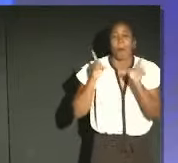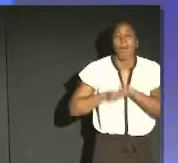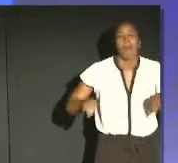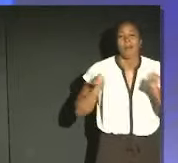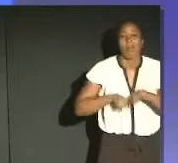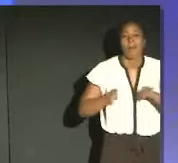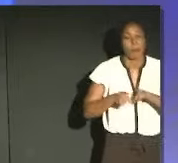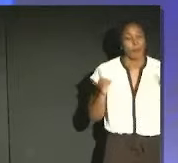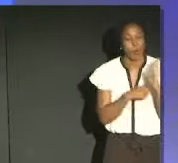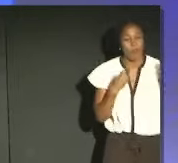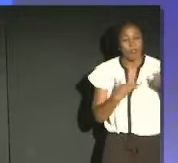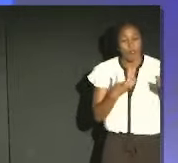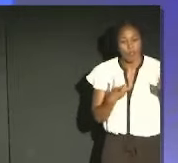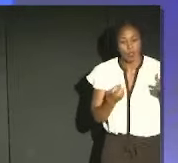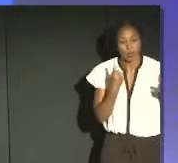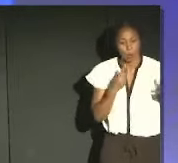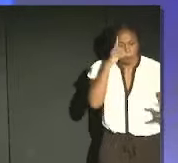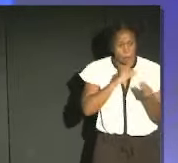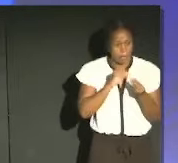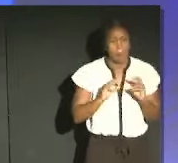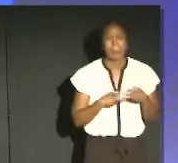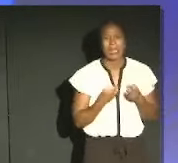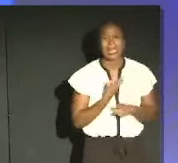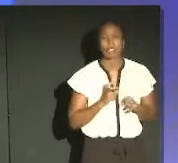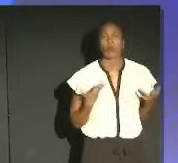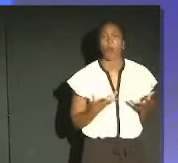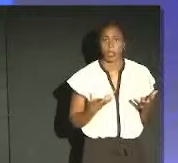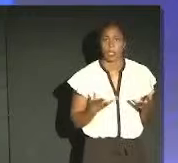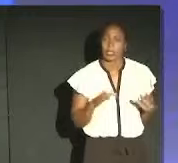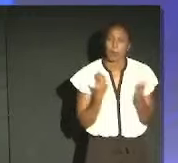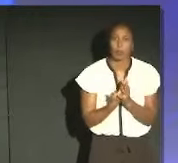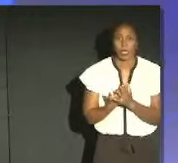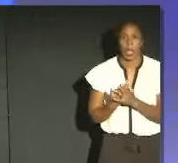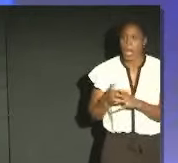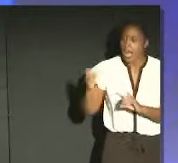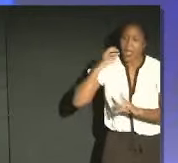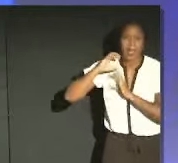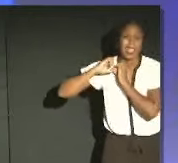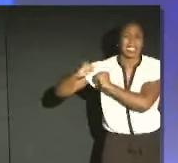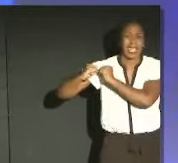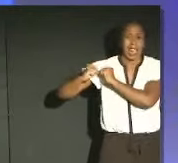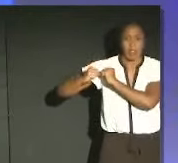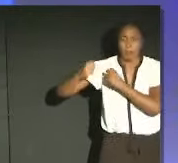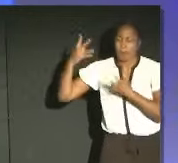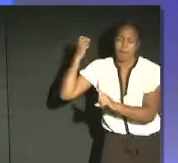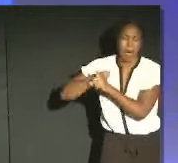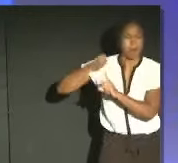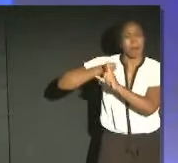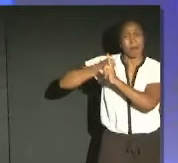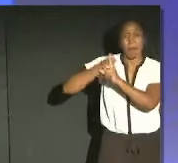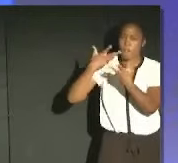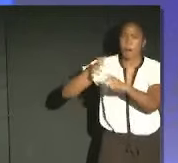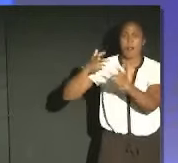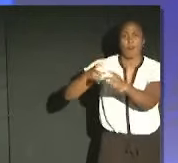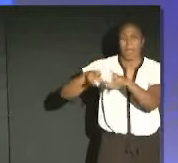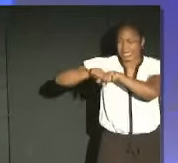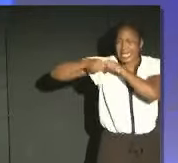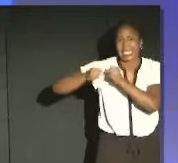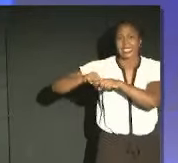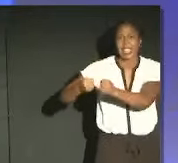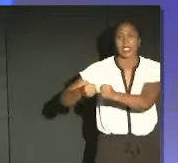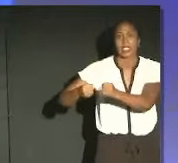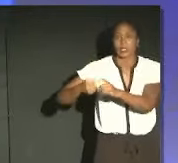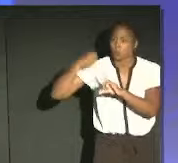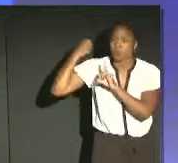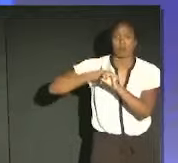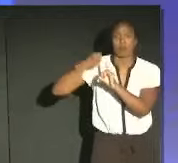coûter et bien je vous le dis ce que nous apprend la lutte des esclaves ce que nous apprend la lutte des femmes et des hommes qui ont lutté partout pour la liberté